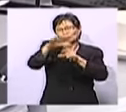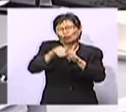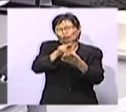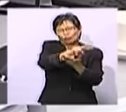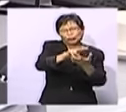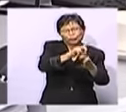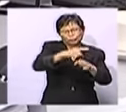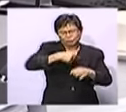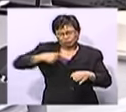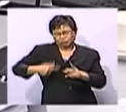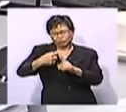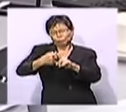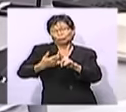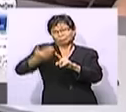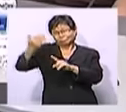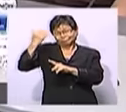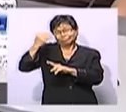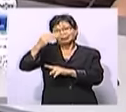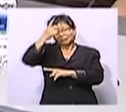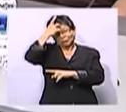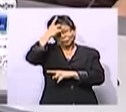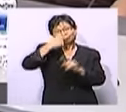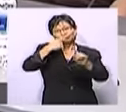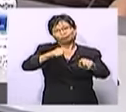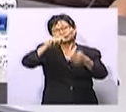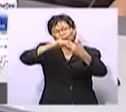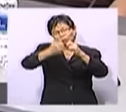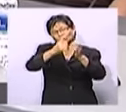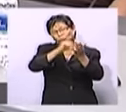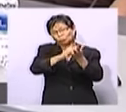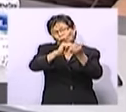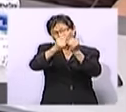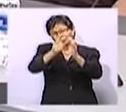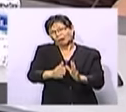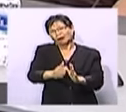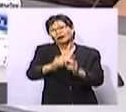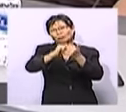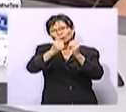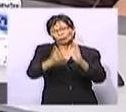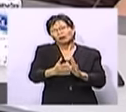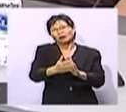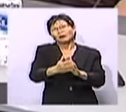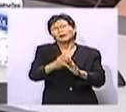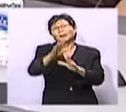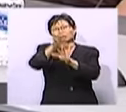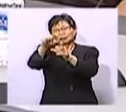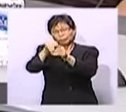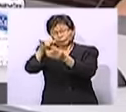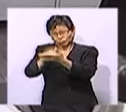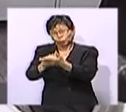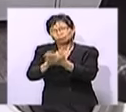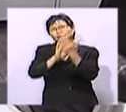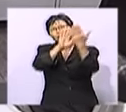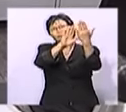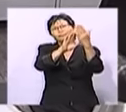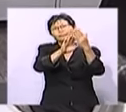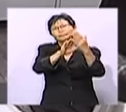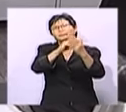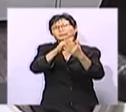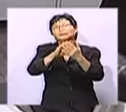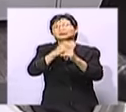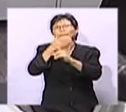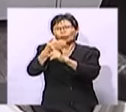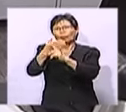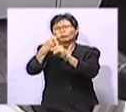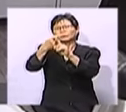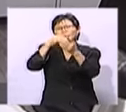di China bulan lalu. Datuk Azim menjawab isu berkenaan atlet yang terpalit dengan kontroversi berkenaan berhadapan disingkirkan